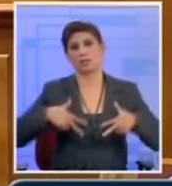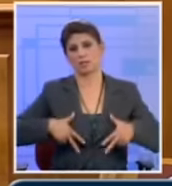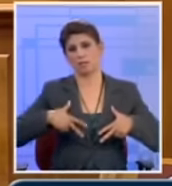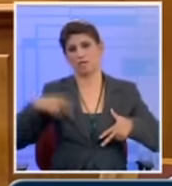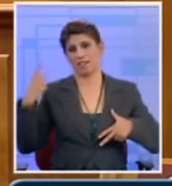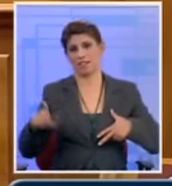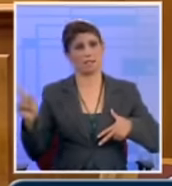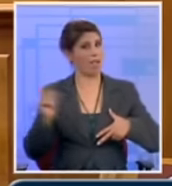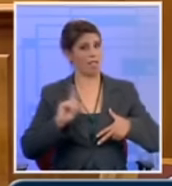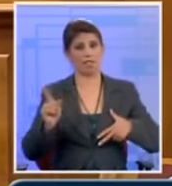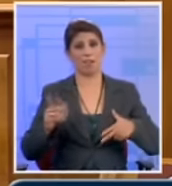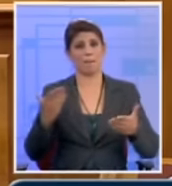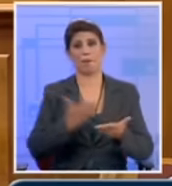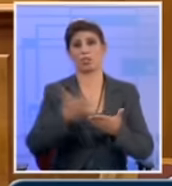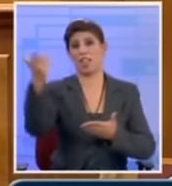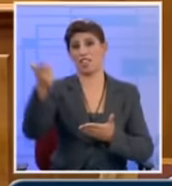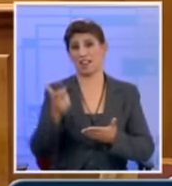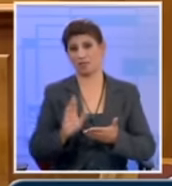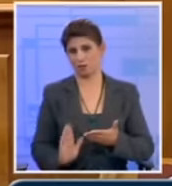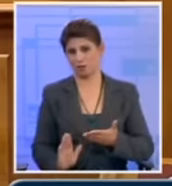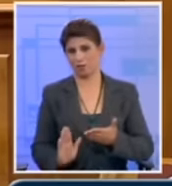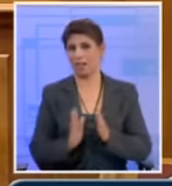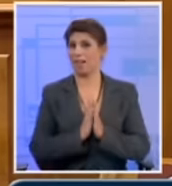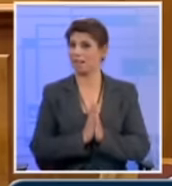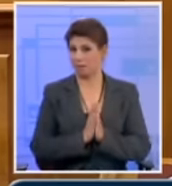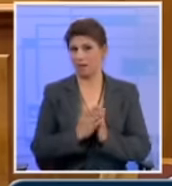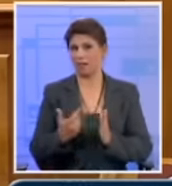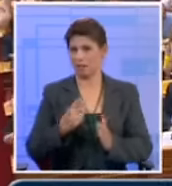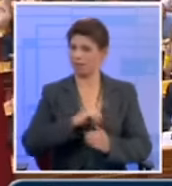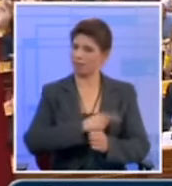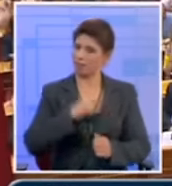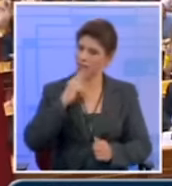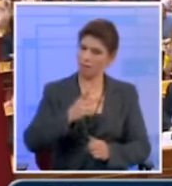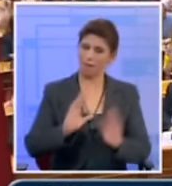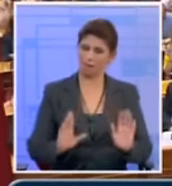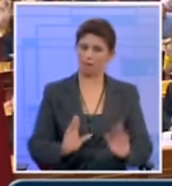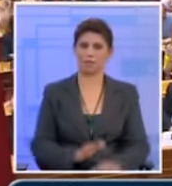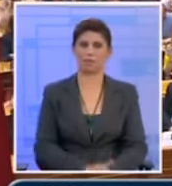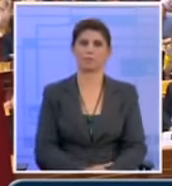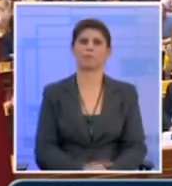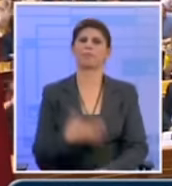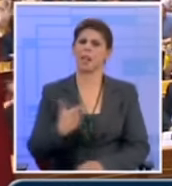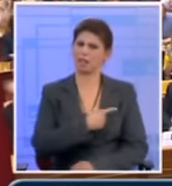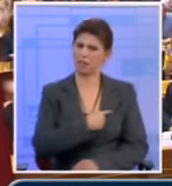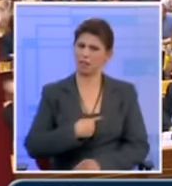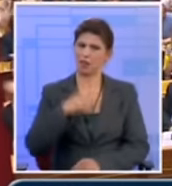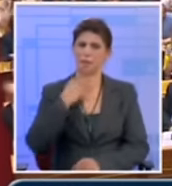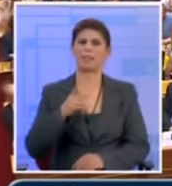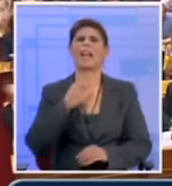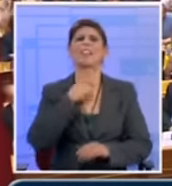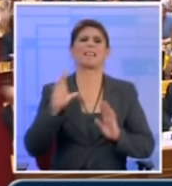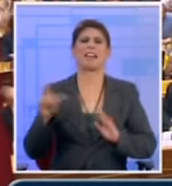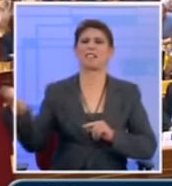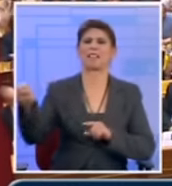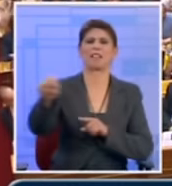σας, δεν ήταν η πρόταση των δανειστών. Και σας παρακαλώ, θα έχετε δυνατότητα να απαντήσετε. Και έχετε αρχηγό να απαντήσει, δεν χρειάζεται να απαντάτε